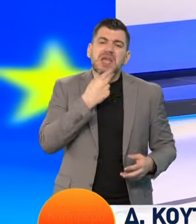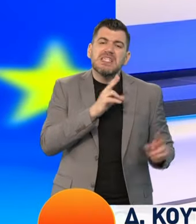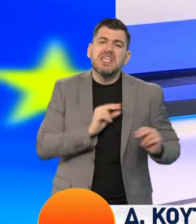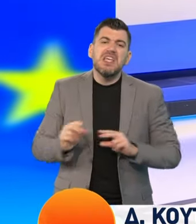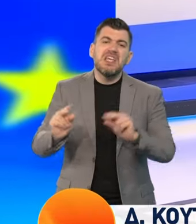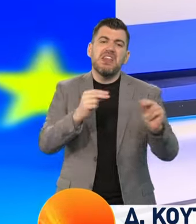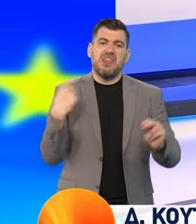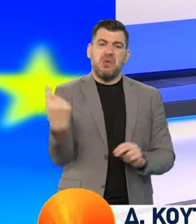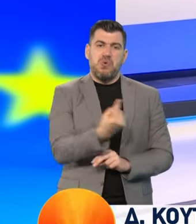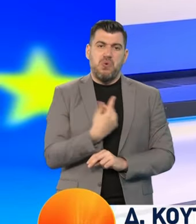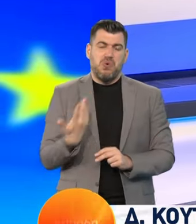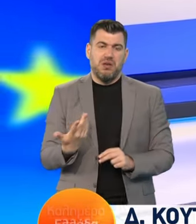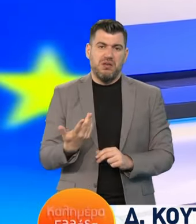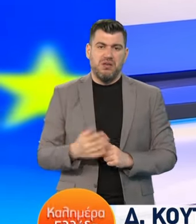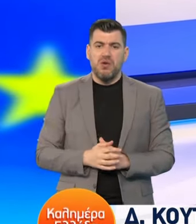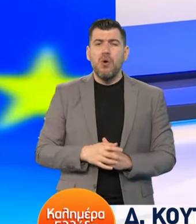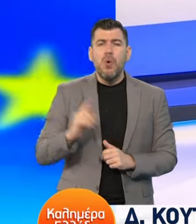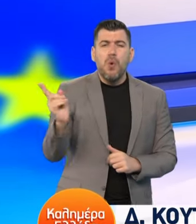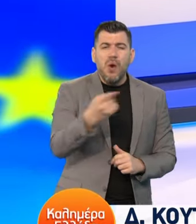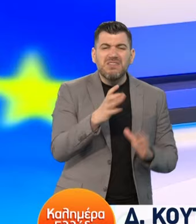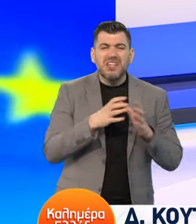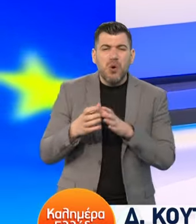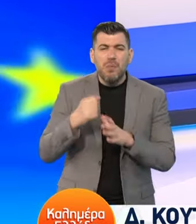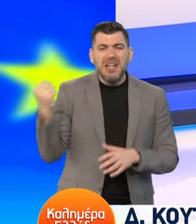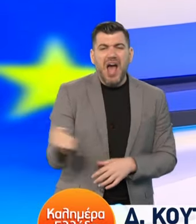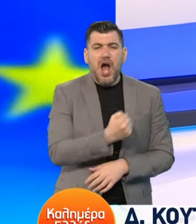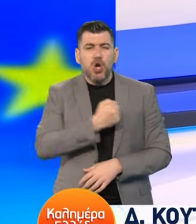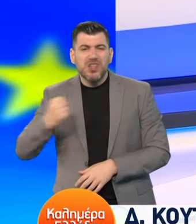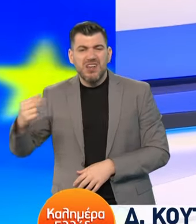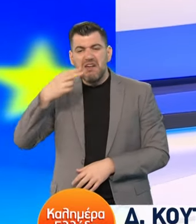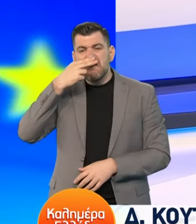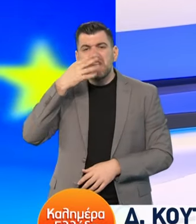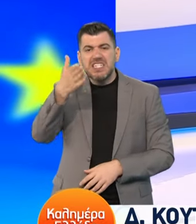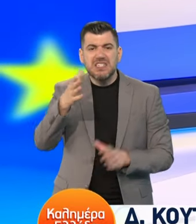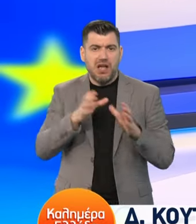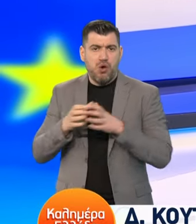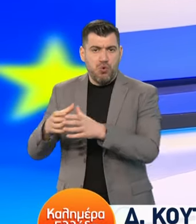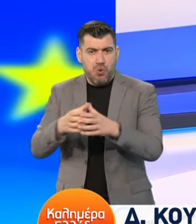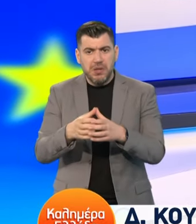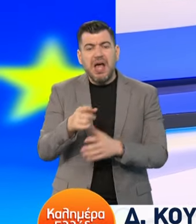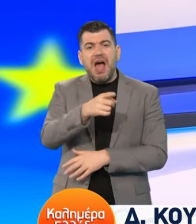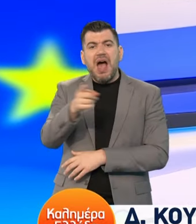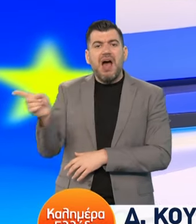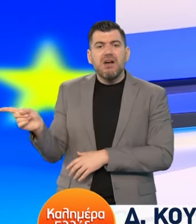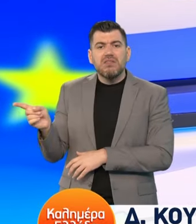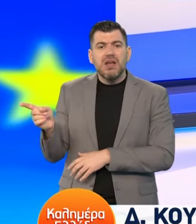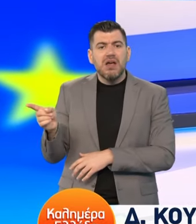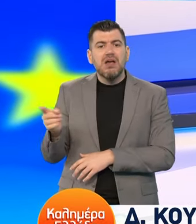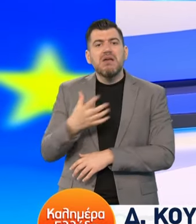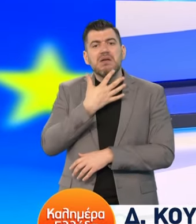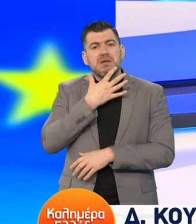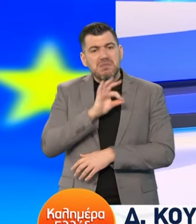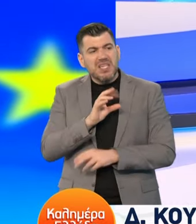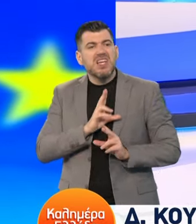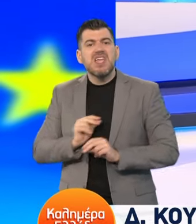ονομαζόμενα ακροδεξιά κόμματα, τα φασιστικά κόμματα που χρησιμοποιούνται ως μπαμπούλας, είναι γέννημα θρέμα αυτού του συστήματος.